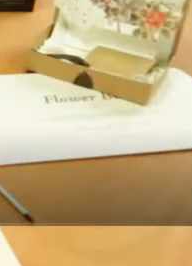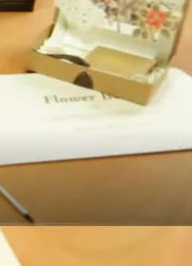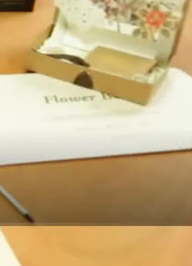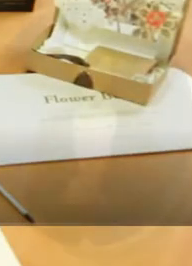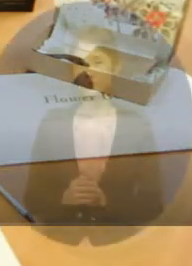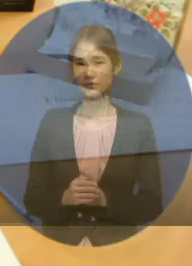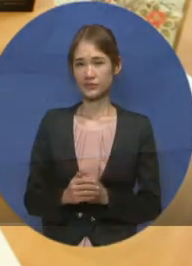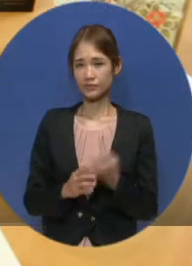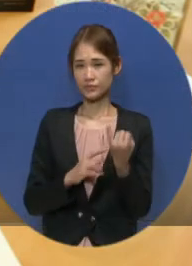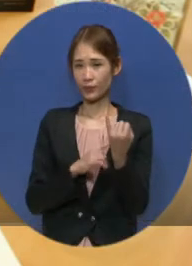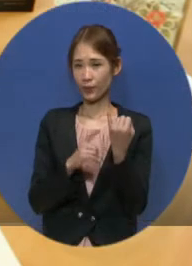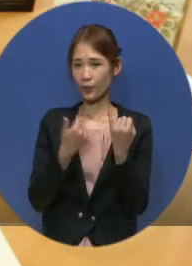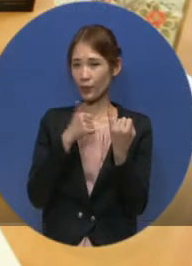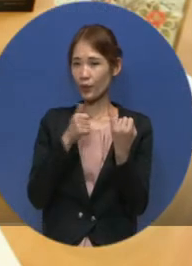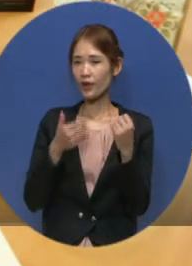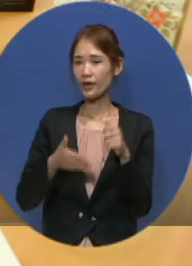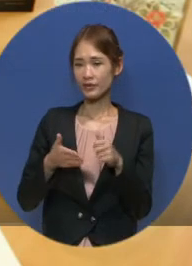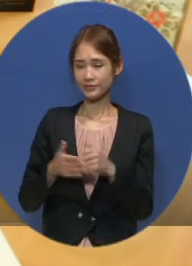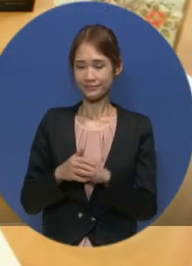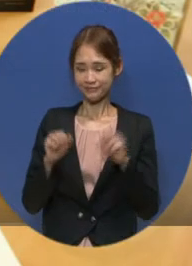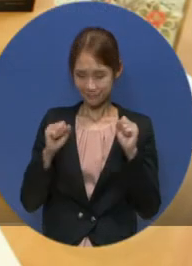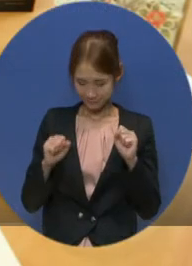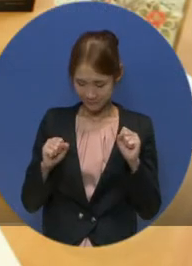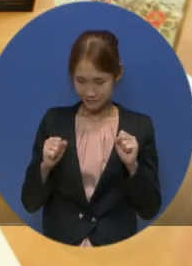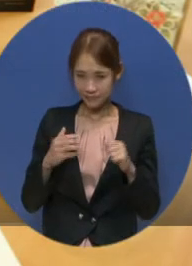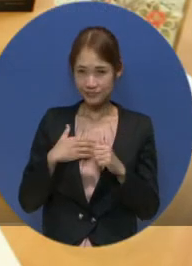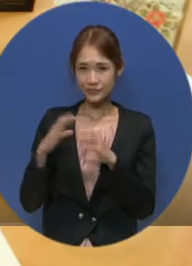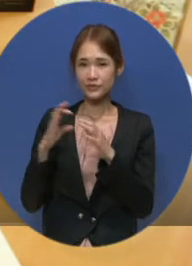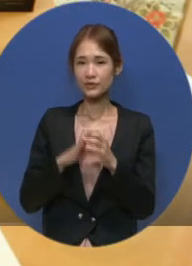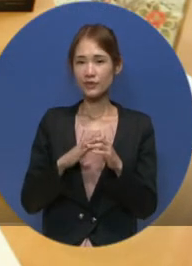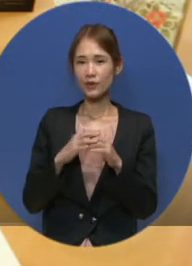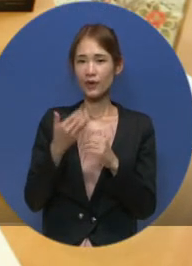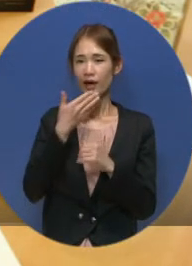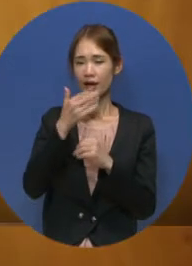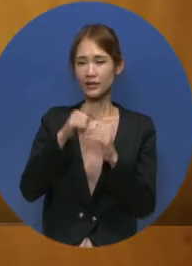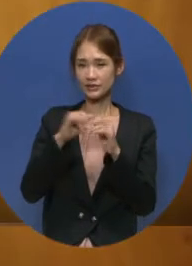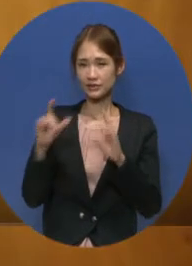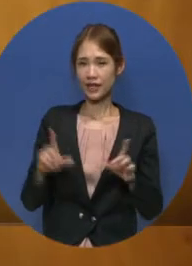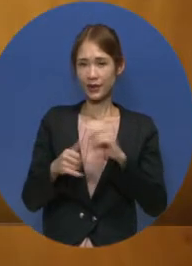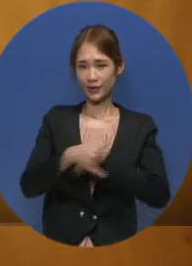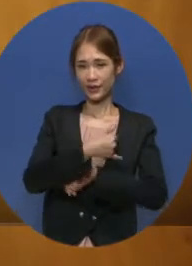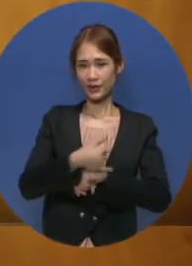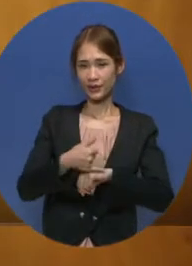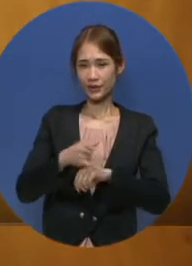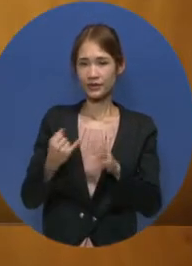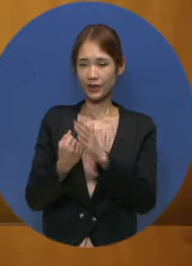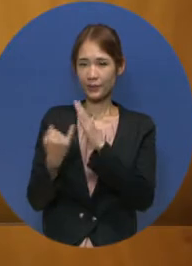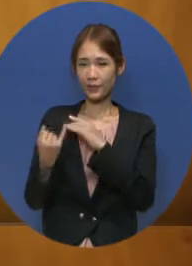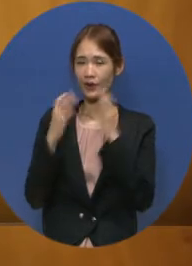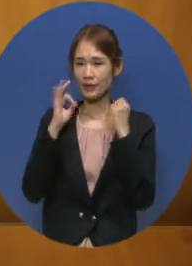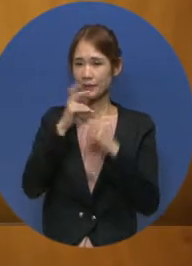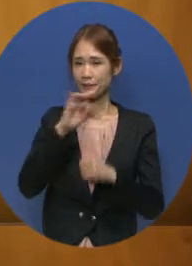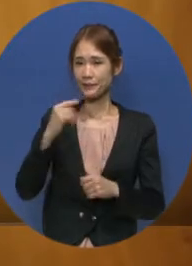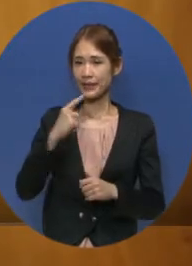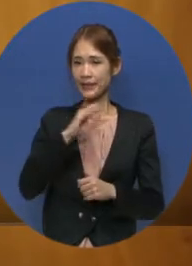네, 대표님 소개 부탁드립니다. 네, 안녕하세요. 저는 지속가능한 삶을 디자인하는 그레이프 랩 대표 김민양이라고